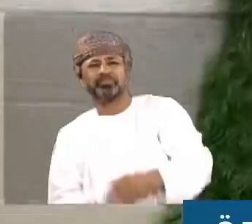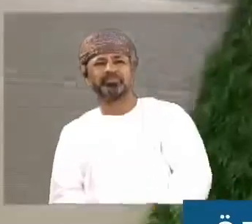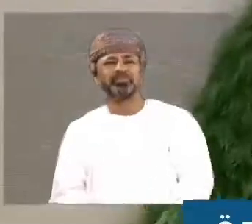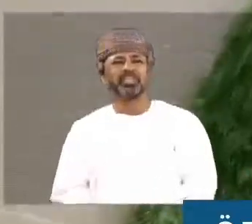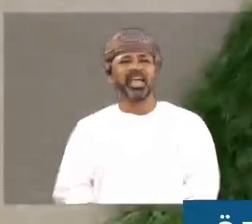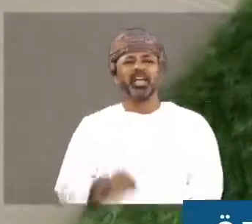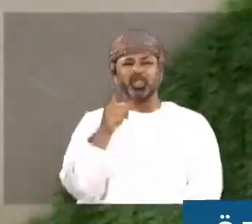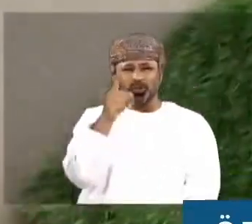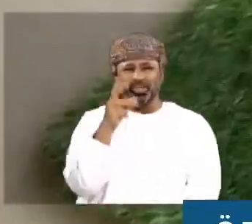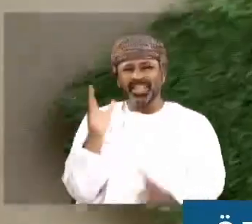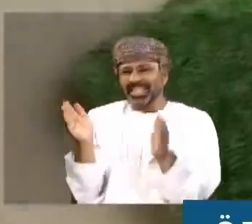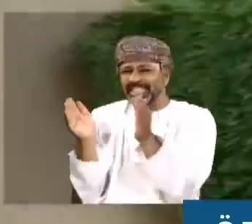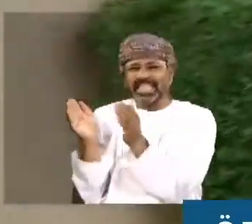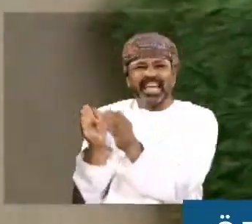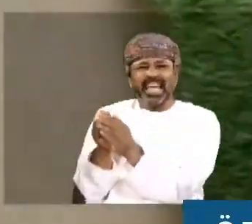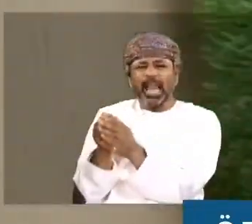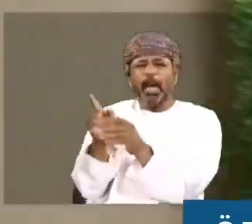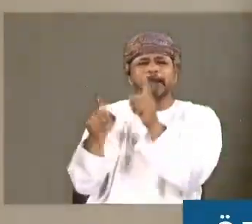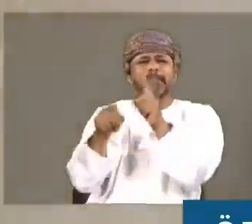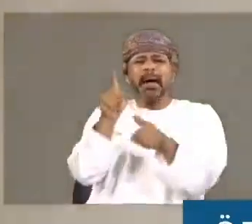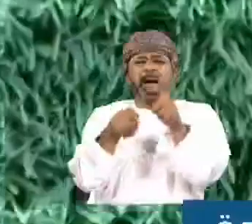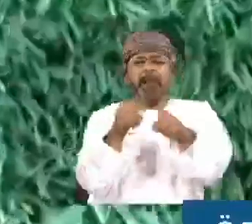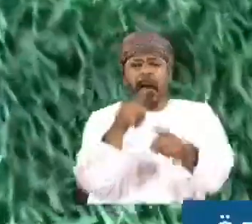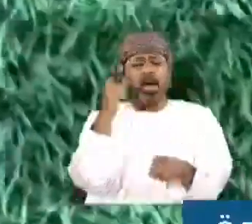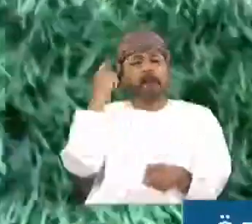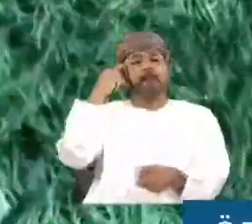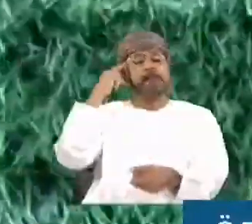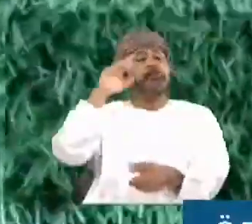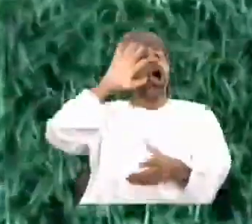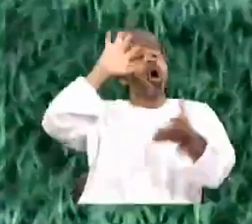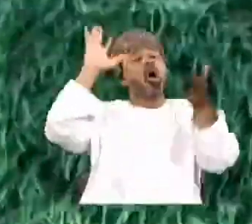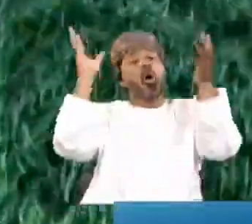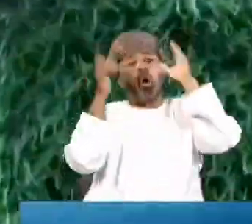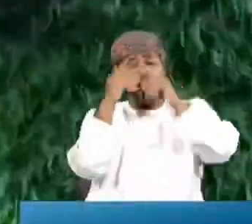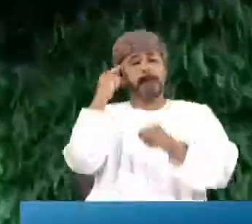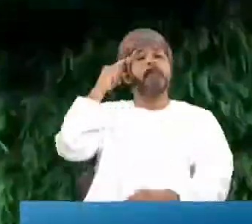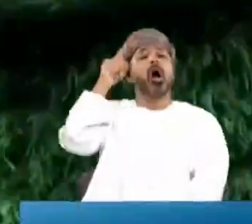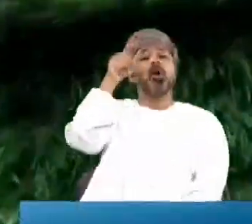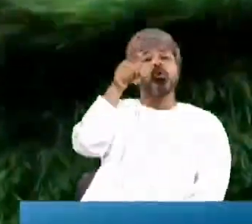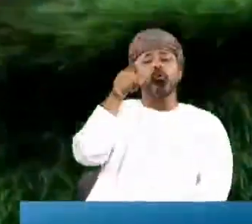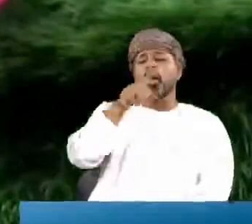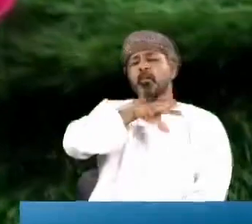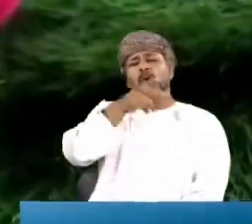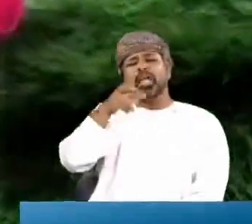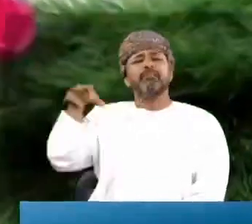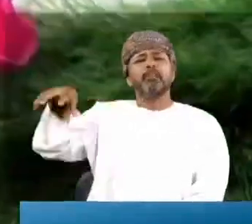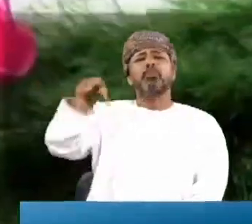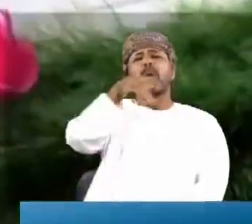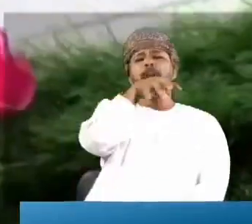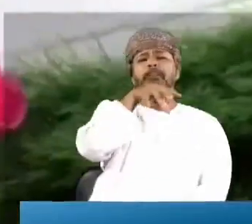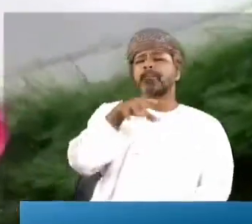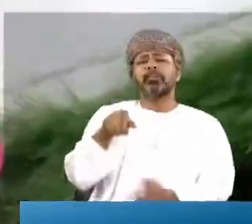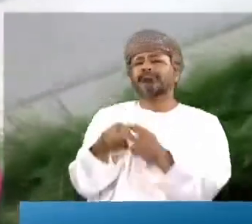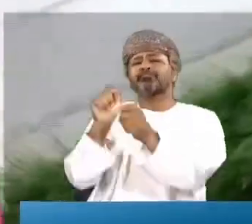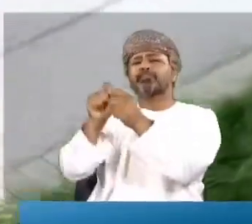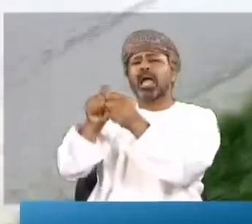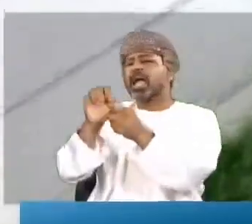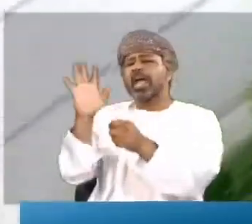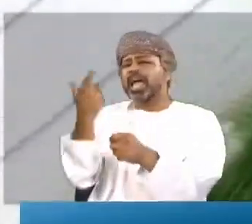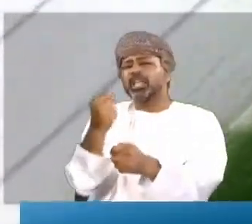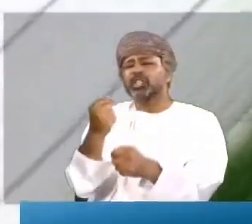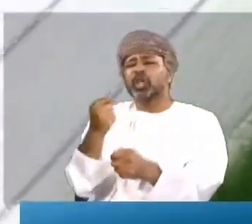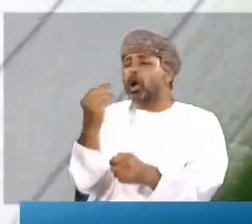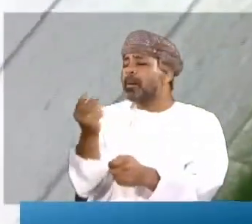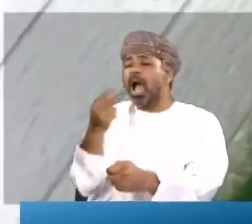هذه المجسمات الصغيرة لبعض من أشهر المعالم السياحية من مختلف البلدان، مصنوعة من واحدة من